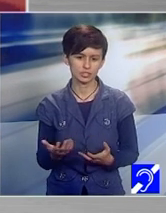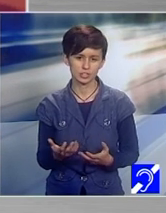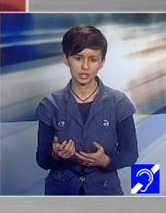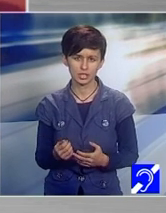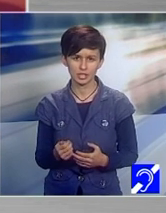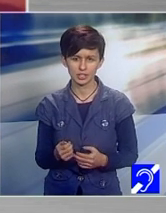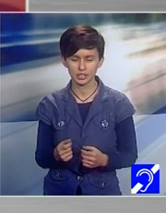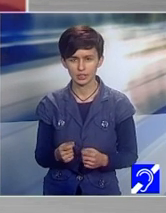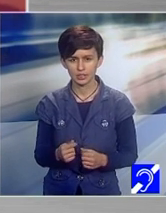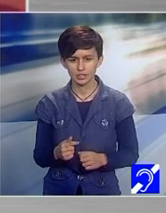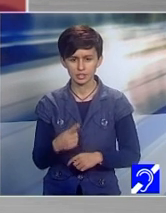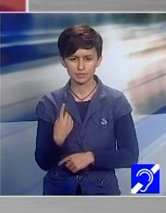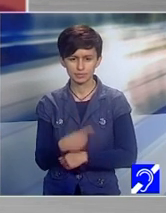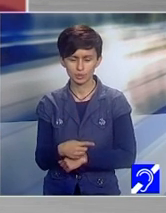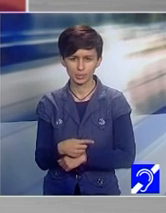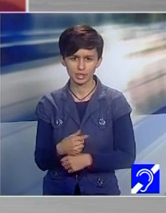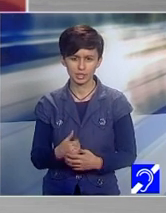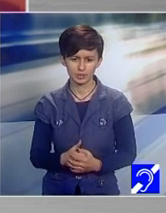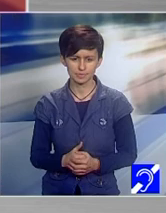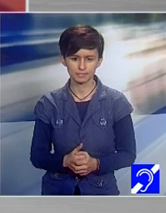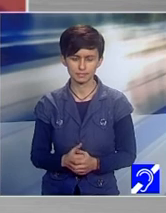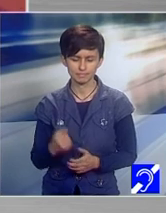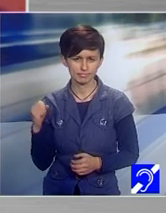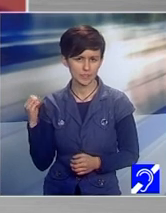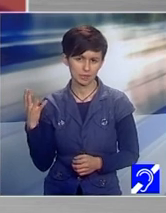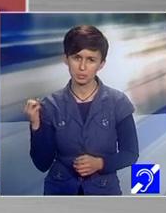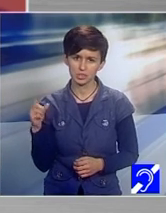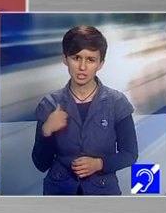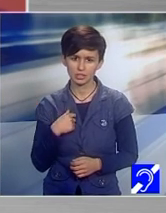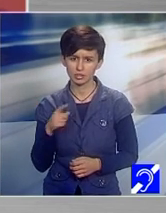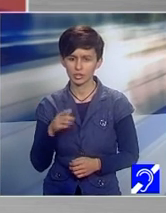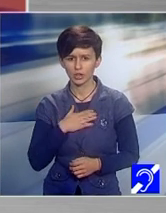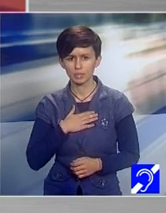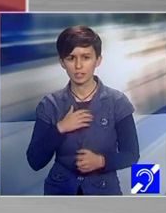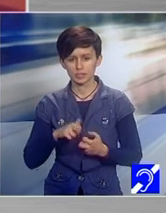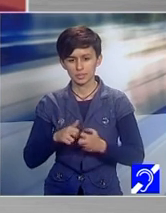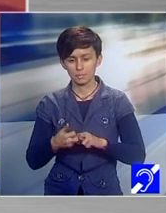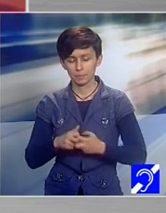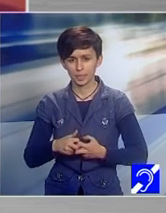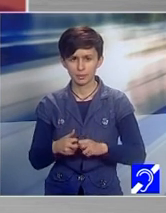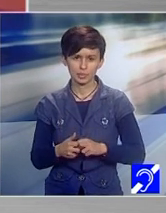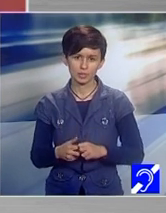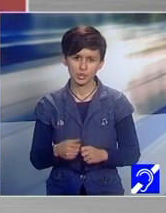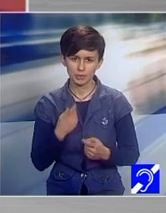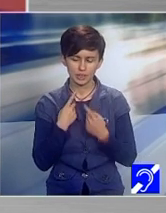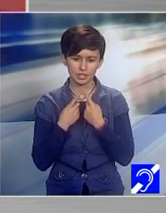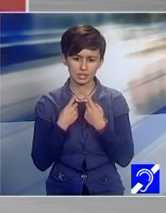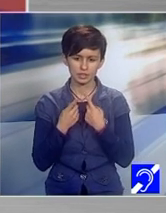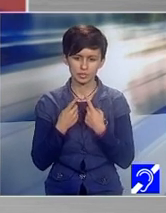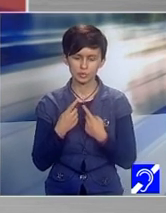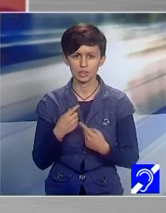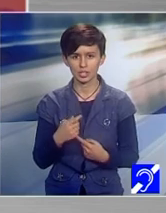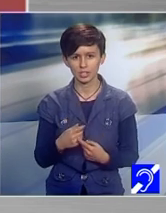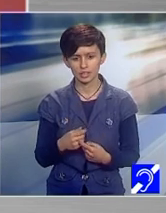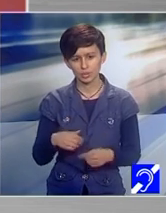în zona. Probabil că da. Ceva de genul ăsta. Deci politic nu. Eu n-am avut absolut niciun fel de probleme în a discuta, în a mă înțelege